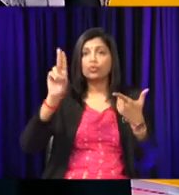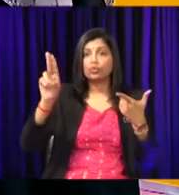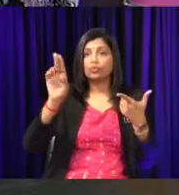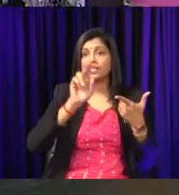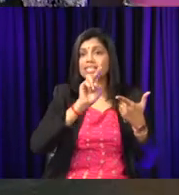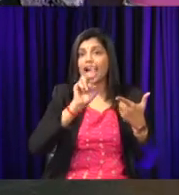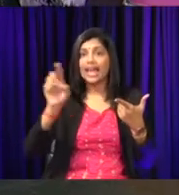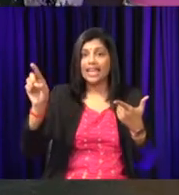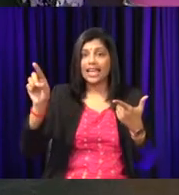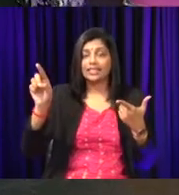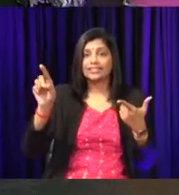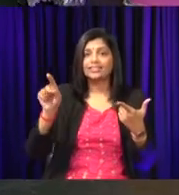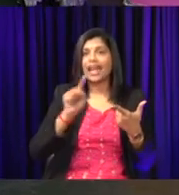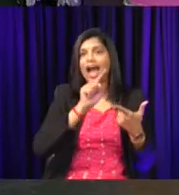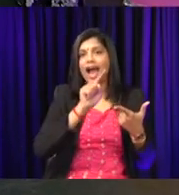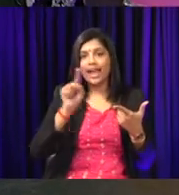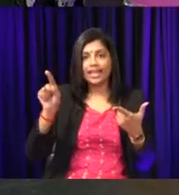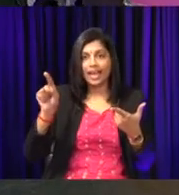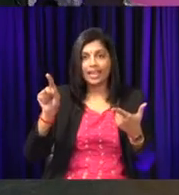mengikuti perkembangan